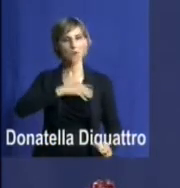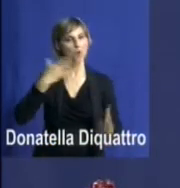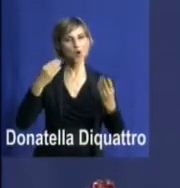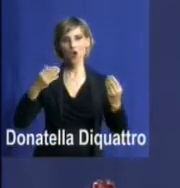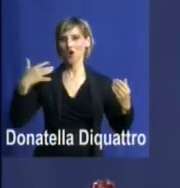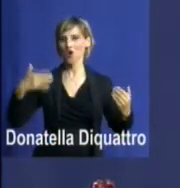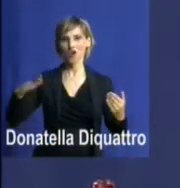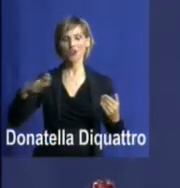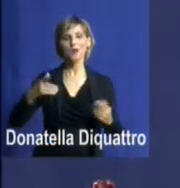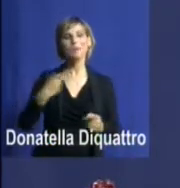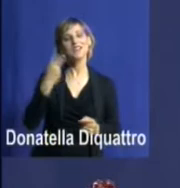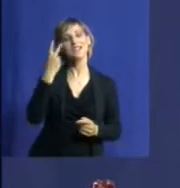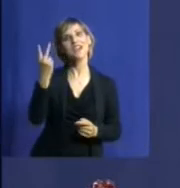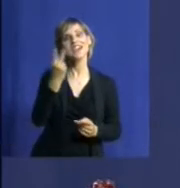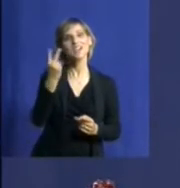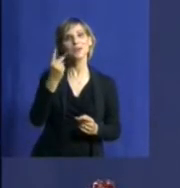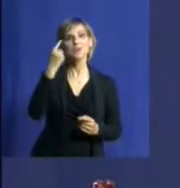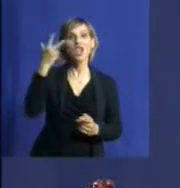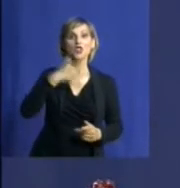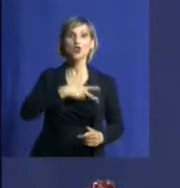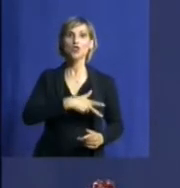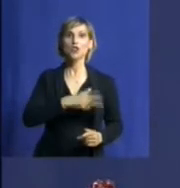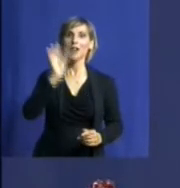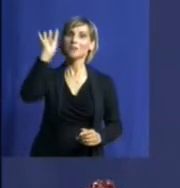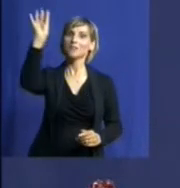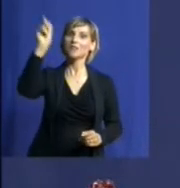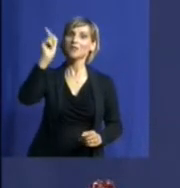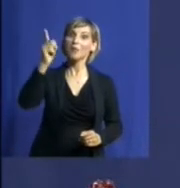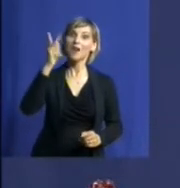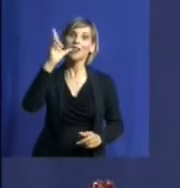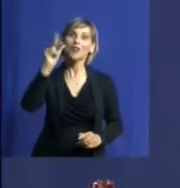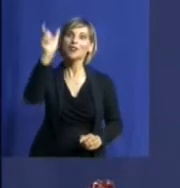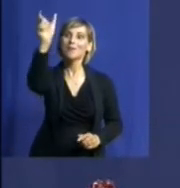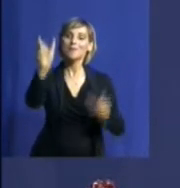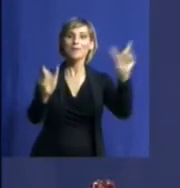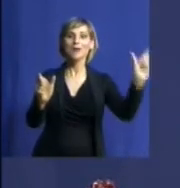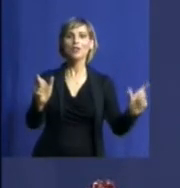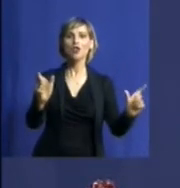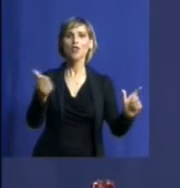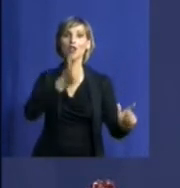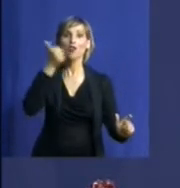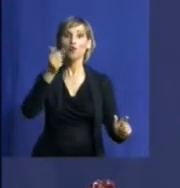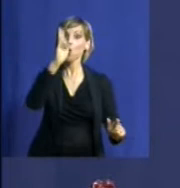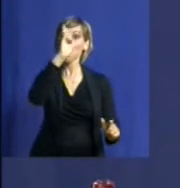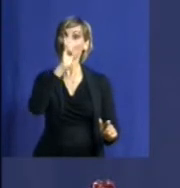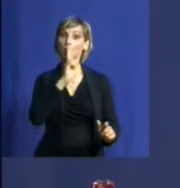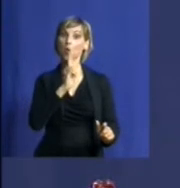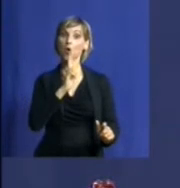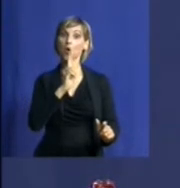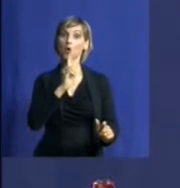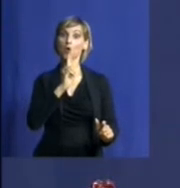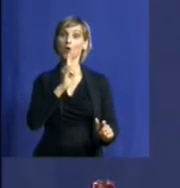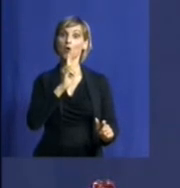da un punto di vista sociale dà la possibilità di conoscere le persone, gli individui, non soltanto da un punto di